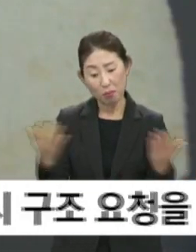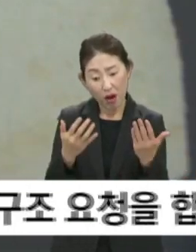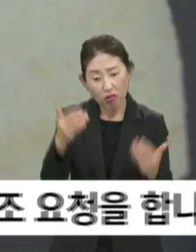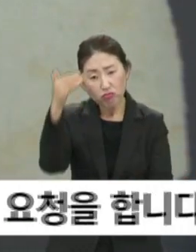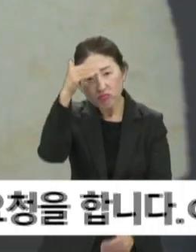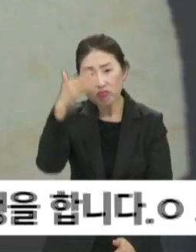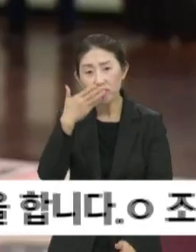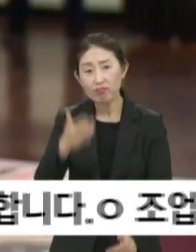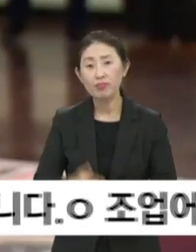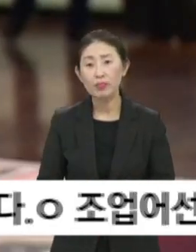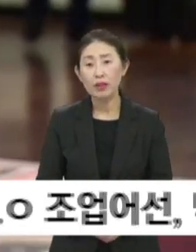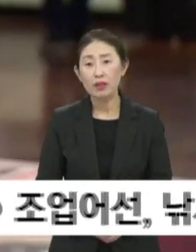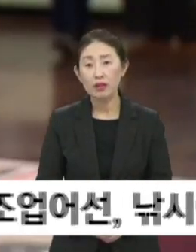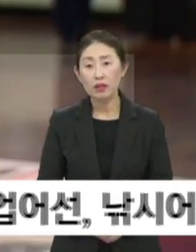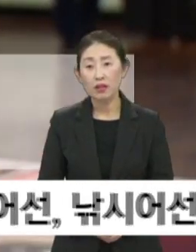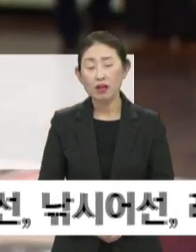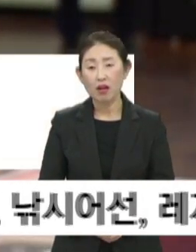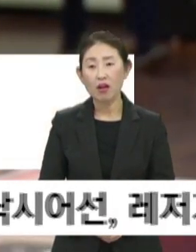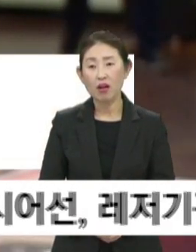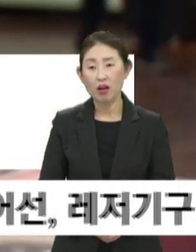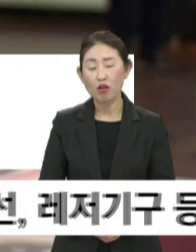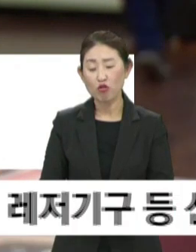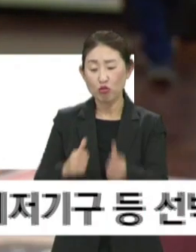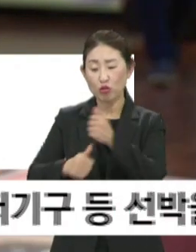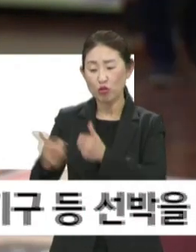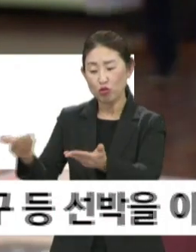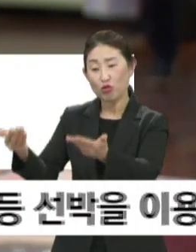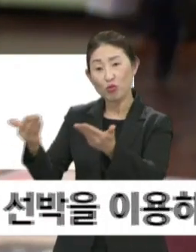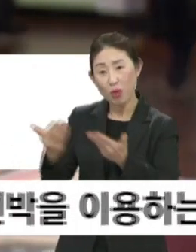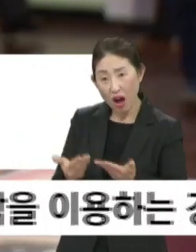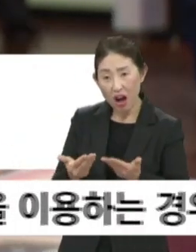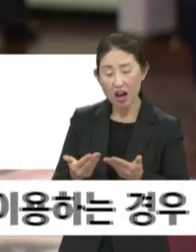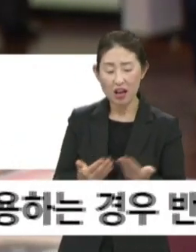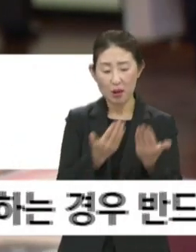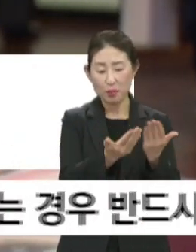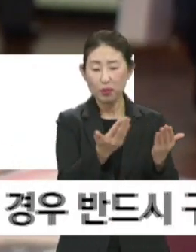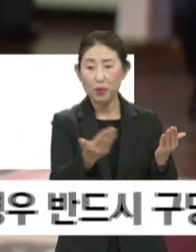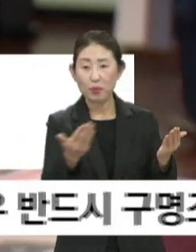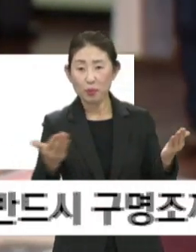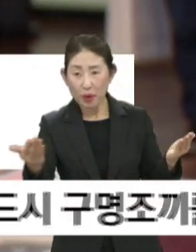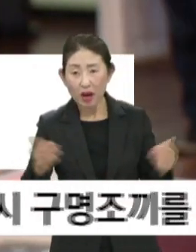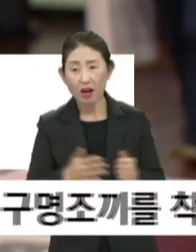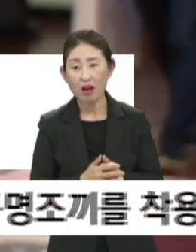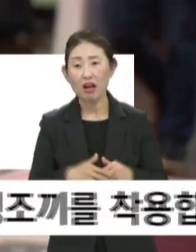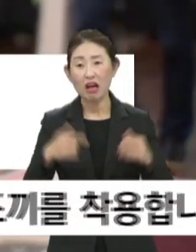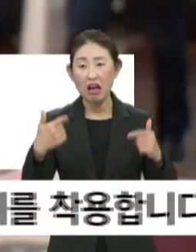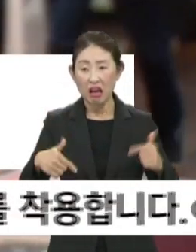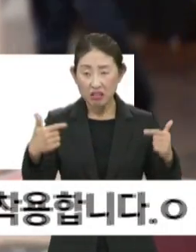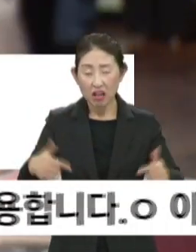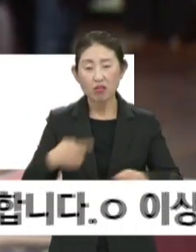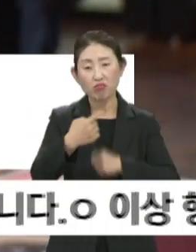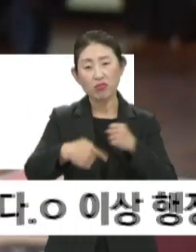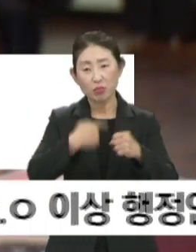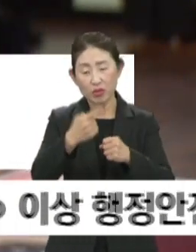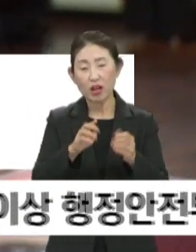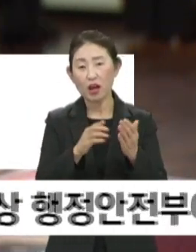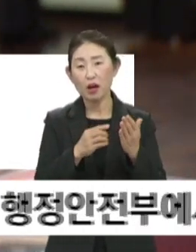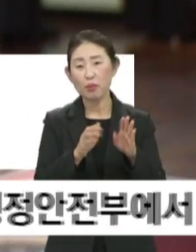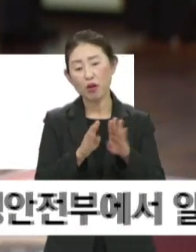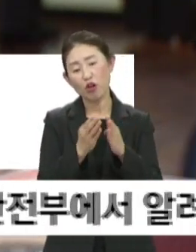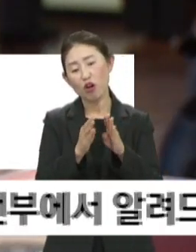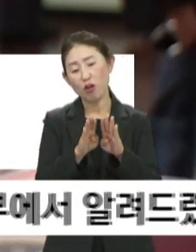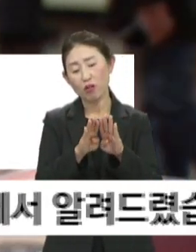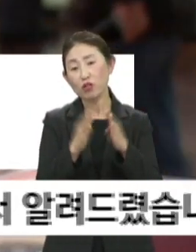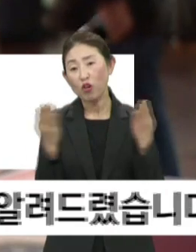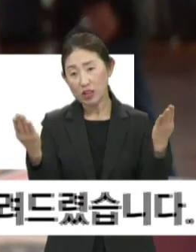있습니다. 기증받은 자료를 국민과 함께 나누기 위해 매년 기증자료 특별전시를 개최하고 있습니다. 이번